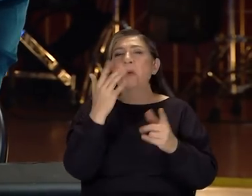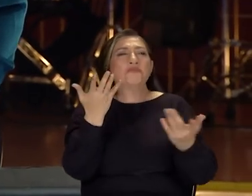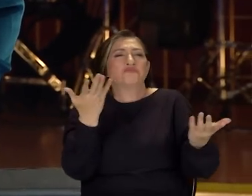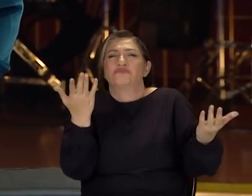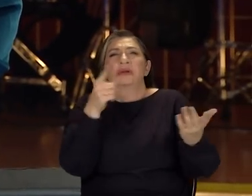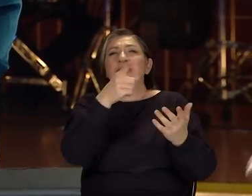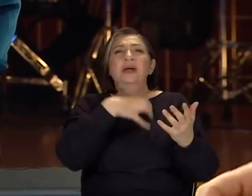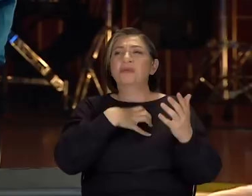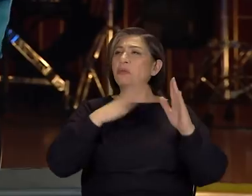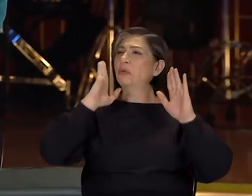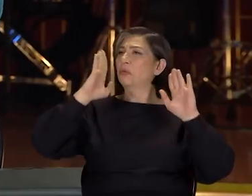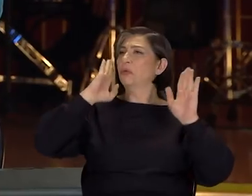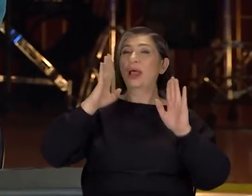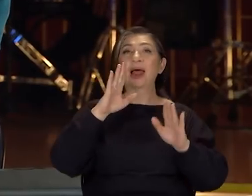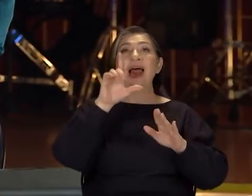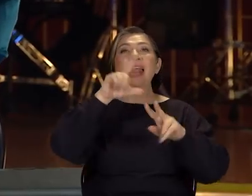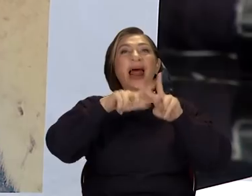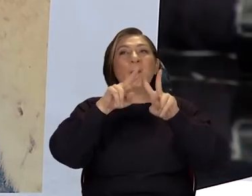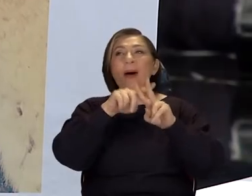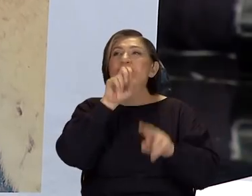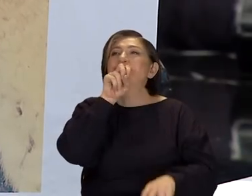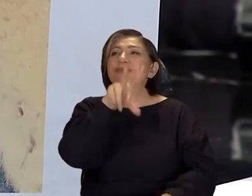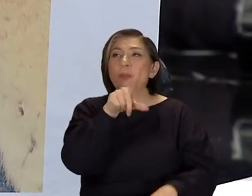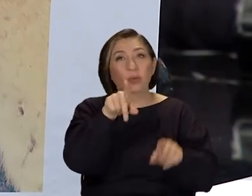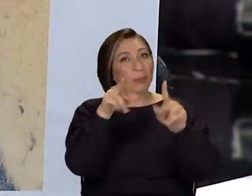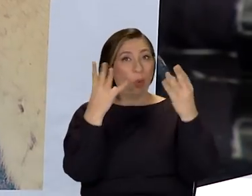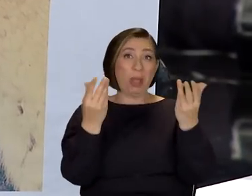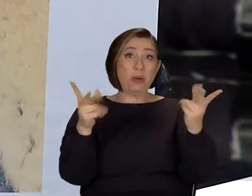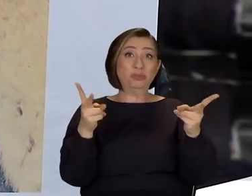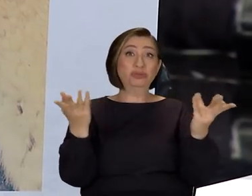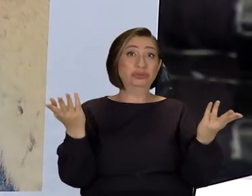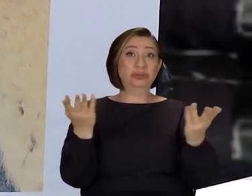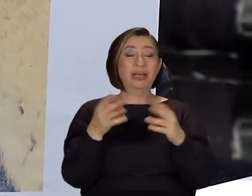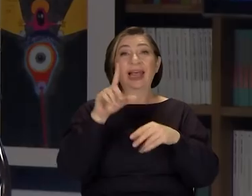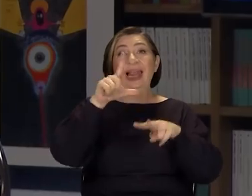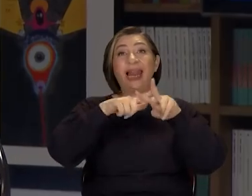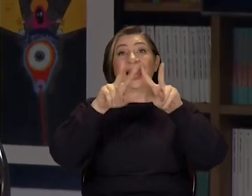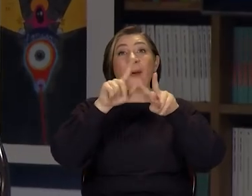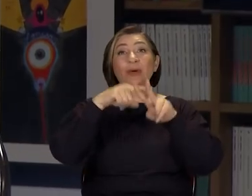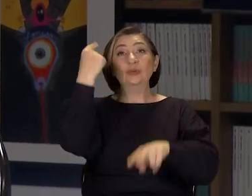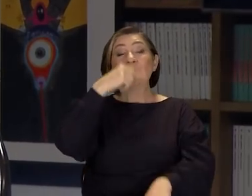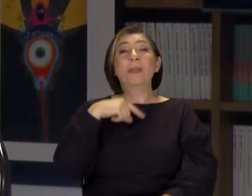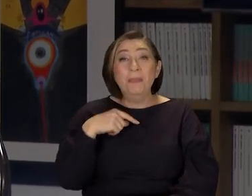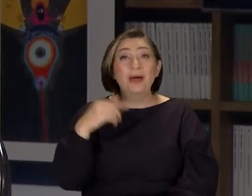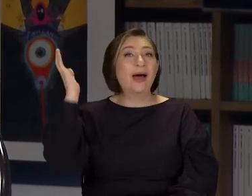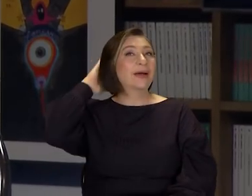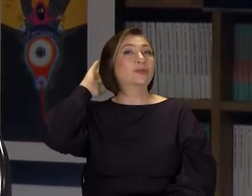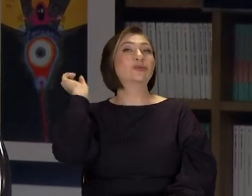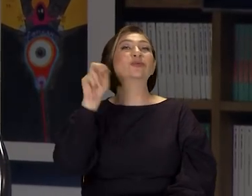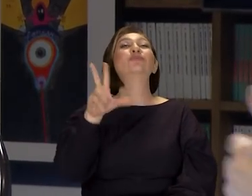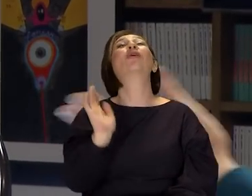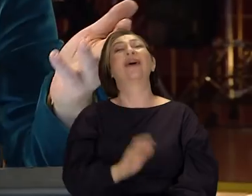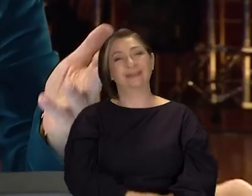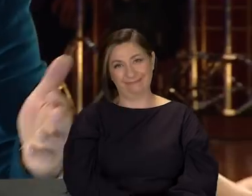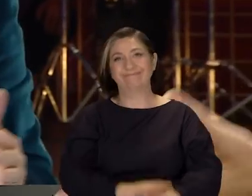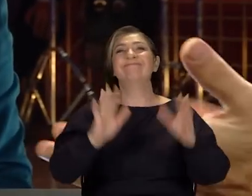işte ön yargılar bunlar. Bak lamayla böyle de olunabiliyormuş. Lama en azından yüzüne tükürüyor, arkandan tükürmüyor abi.